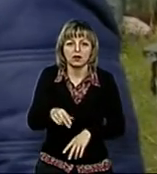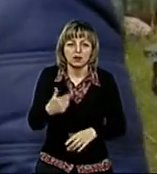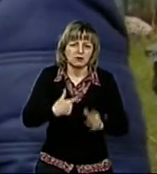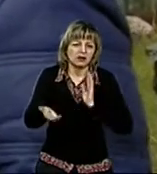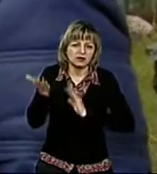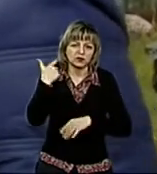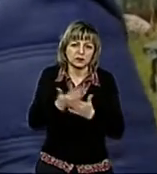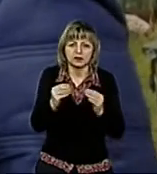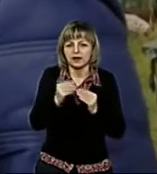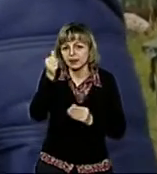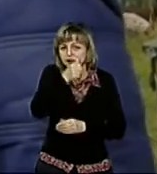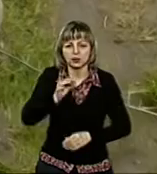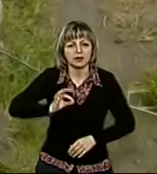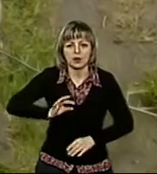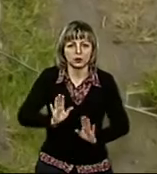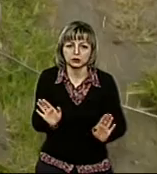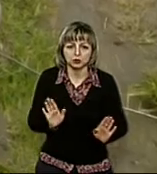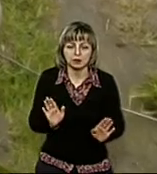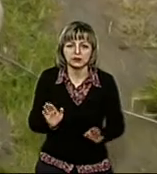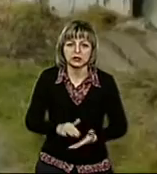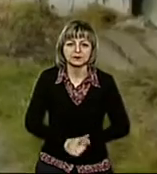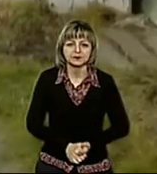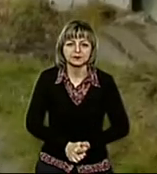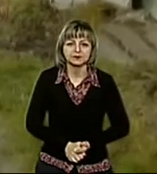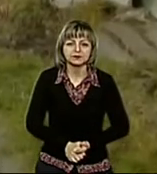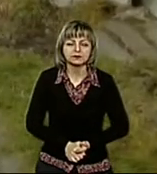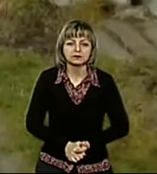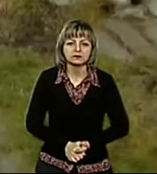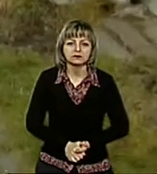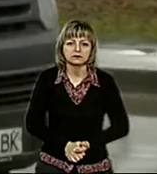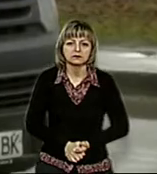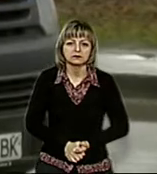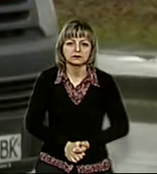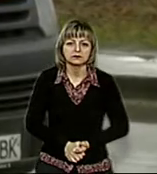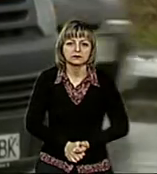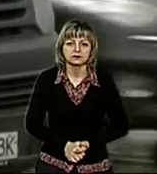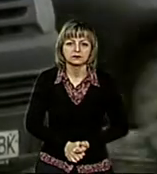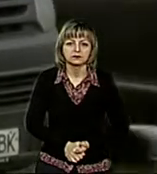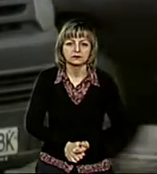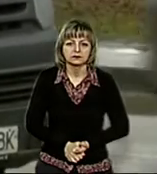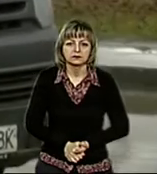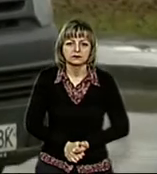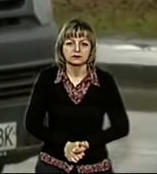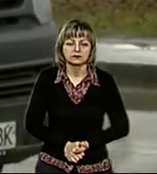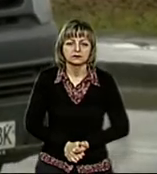ми десь до 10 років ними не користуємося. Павло Мельничук, Сергій Данилюк. Новини на Суспільному. Луцьк.